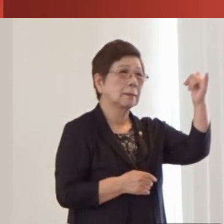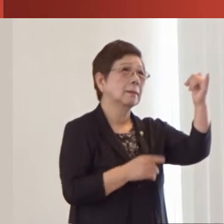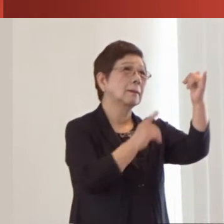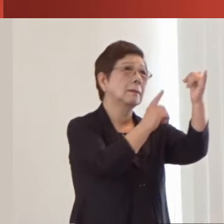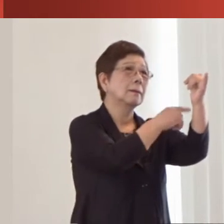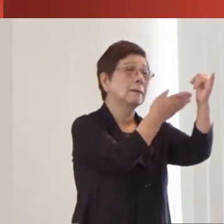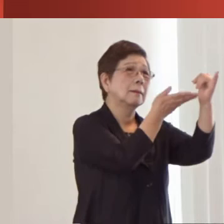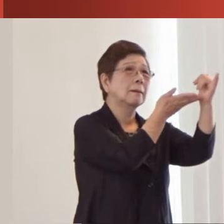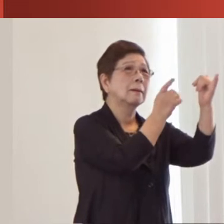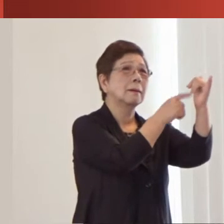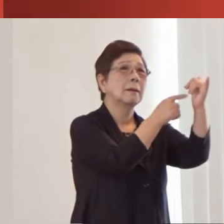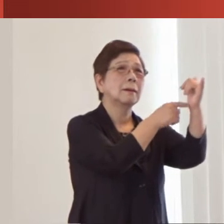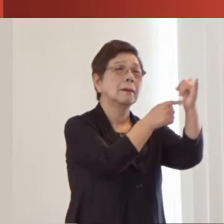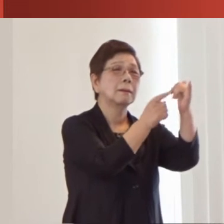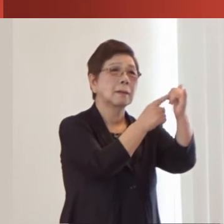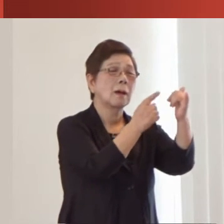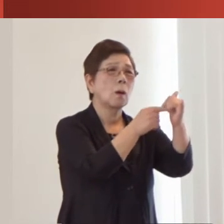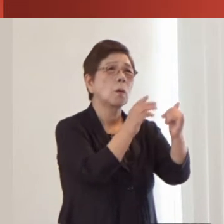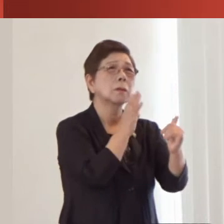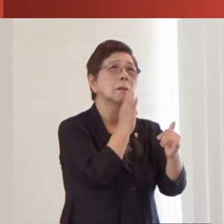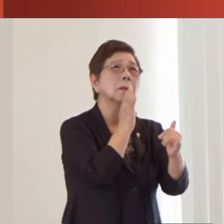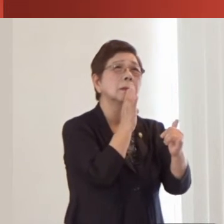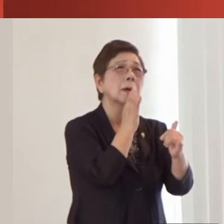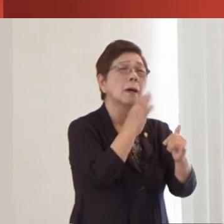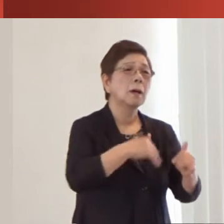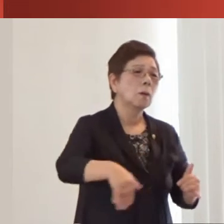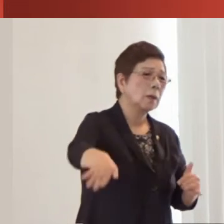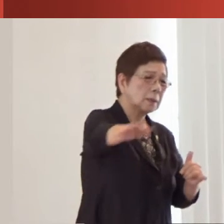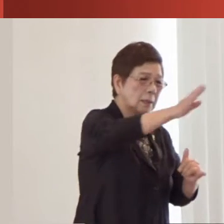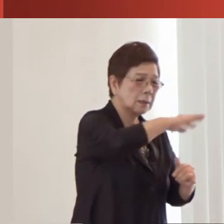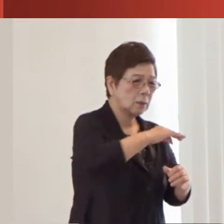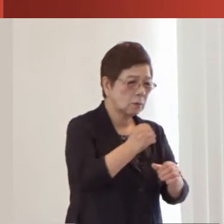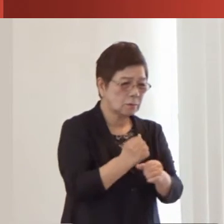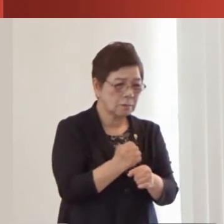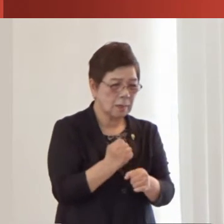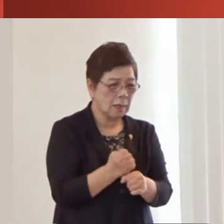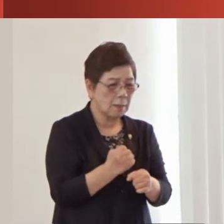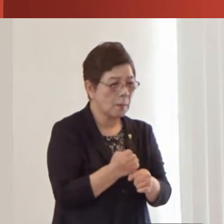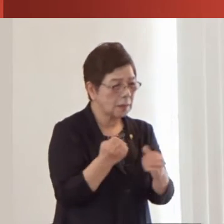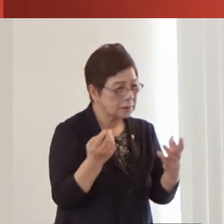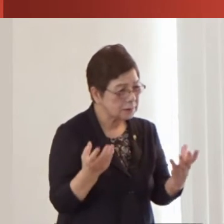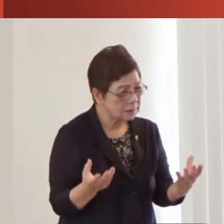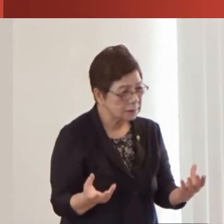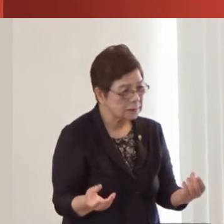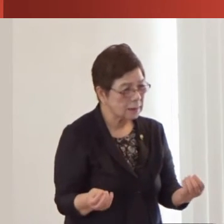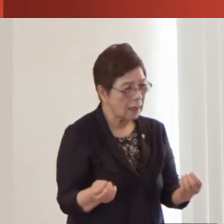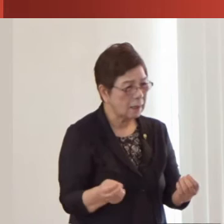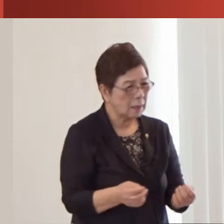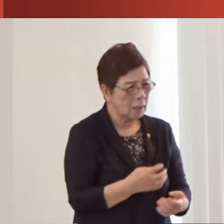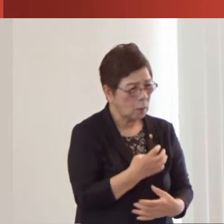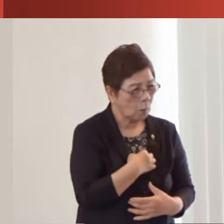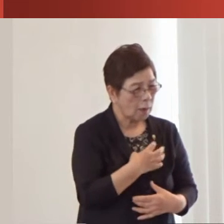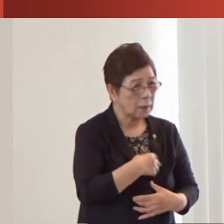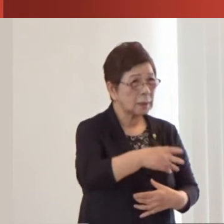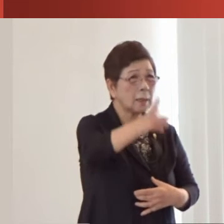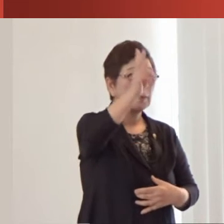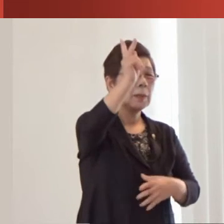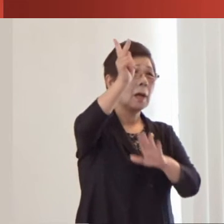本来ならばこの世界を作りになって私たちを一瞬にして滅ぼすことのできる恐ろしい神様ではあるんだけれども